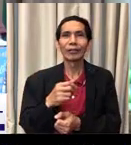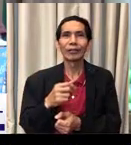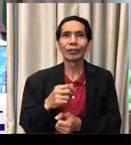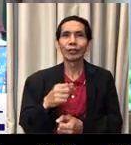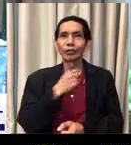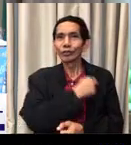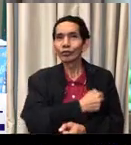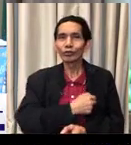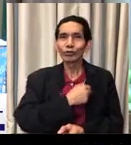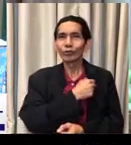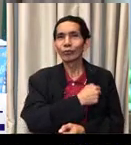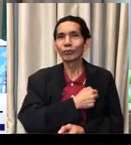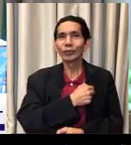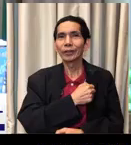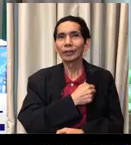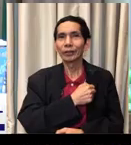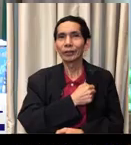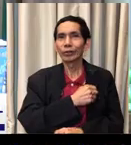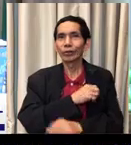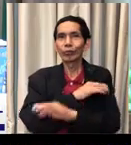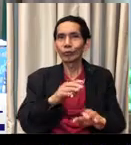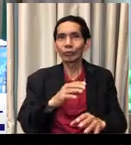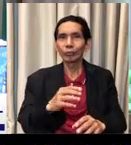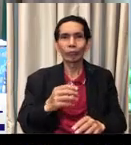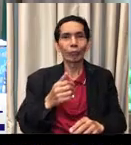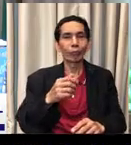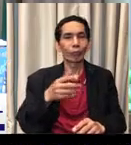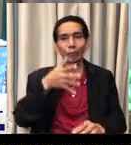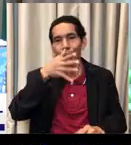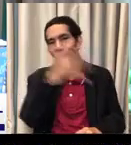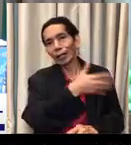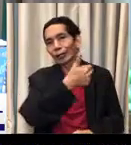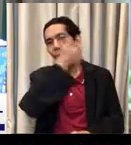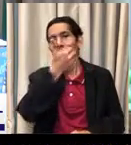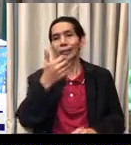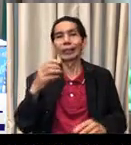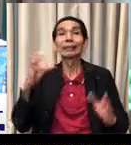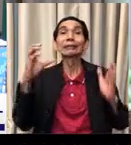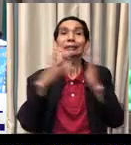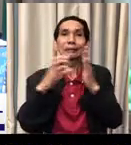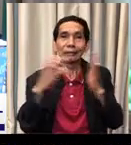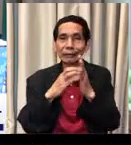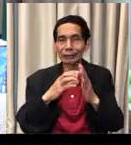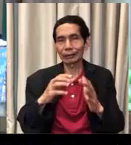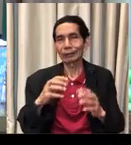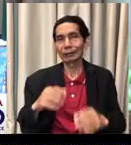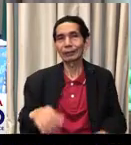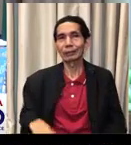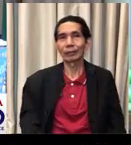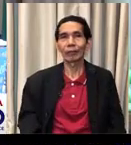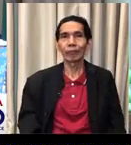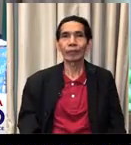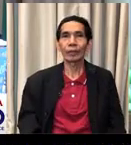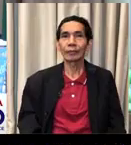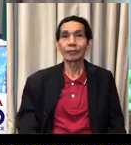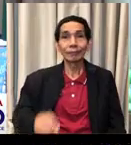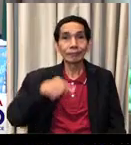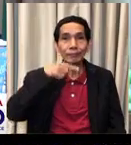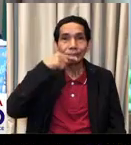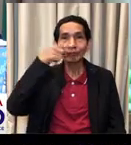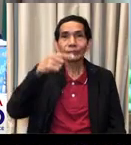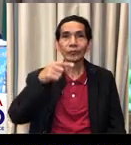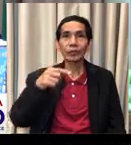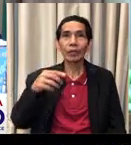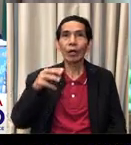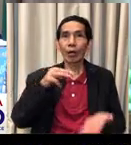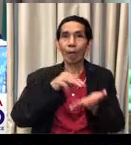Pasensya na kayo. Hindi ko naman pwedeng pakialaman yung ibang syudad. O, nabanggit ko na, yung